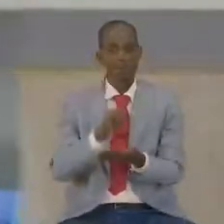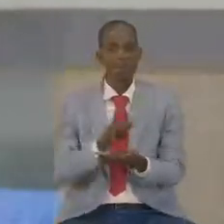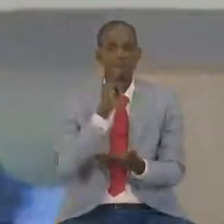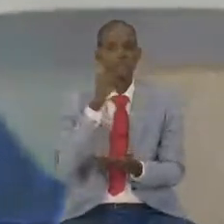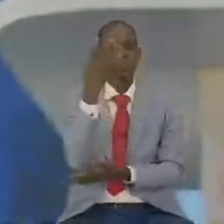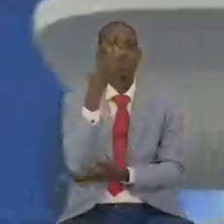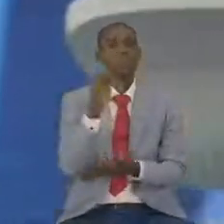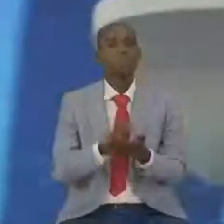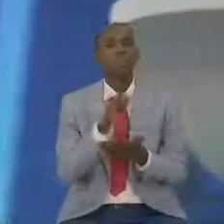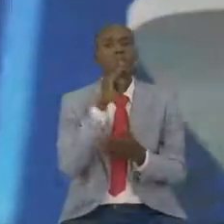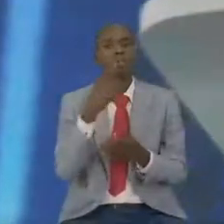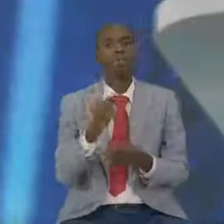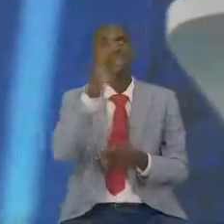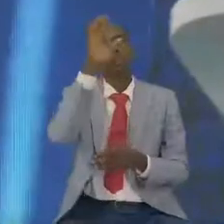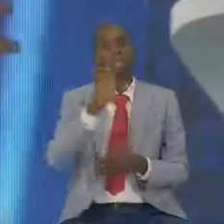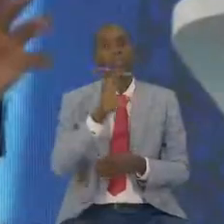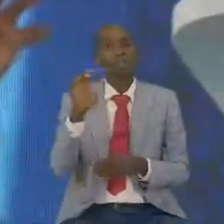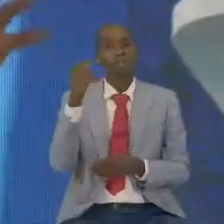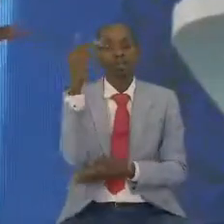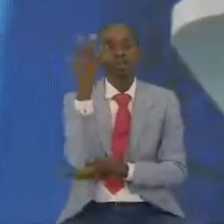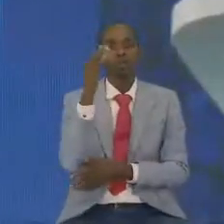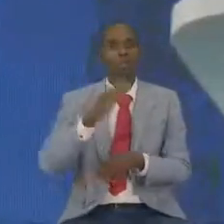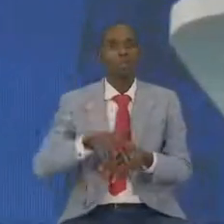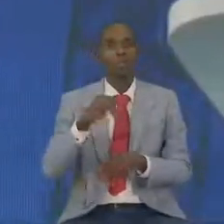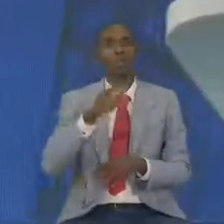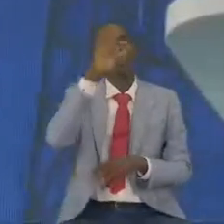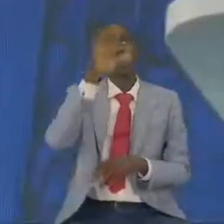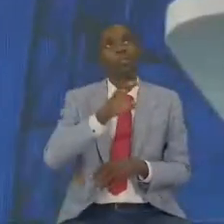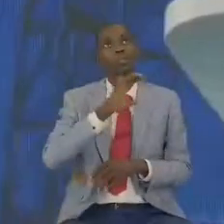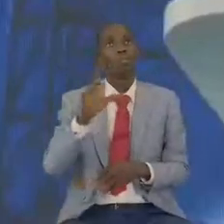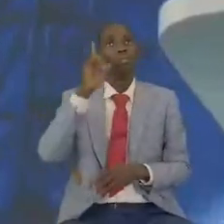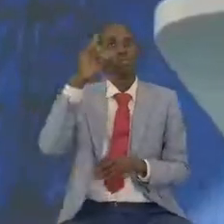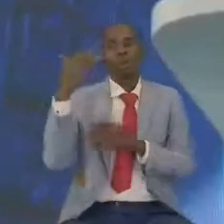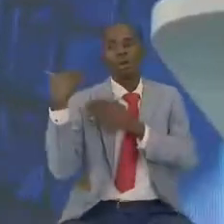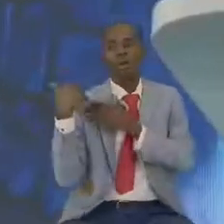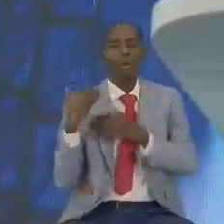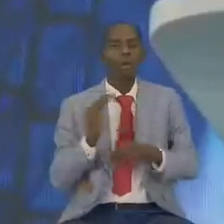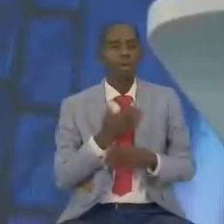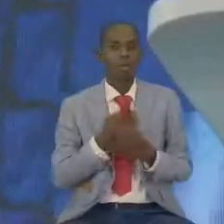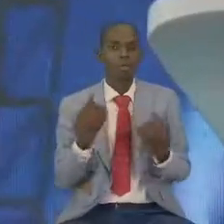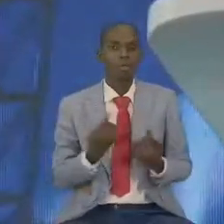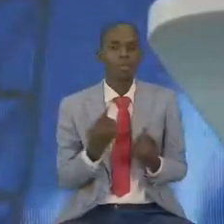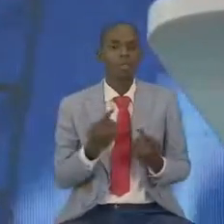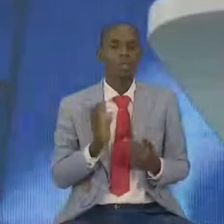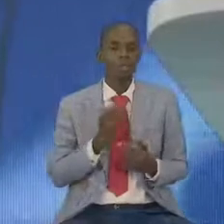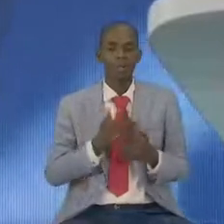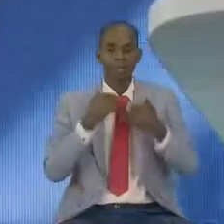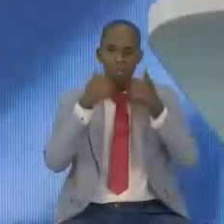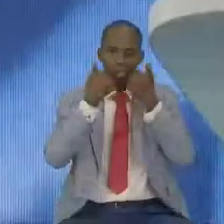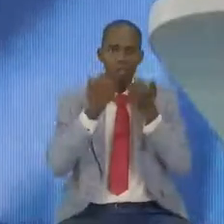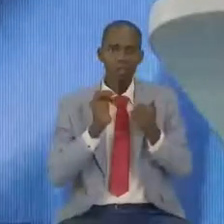croix. Sur le bois, du calvaire. Il a porté nos hontes. Il a porté